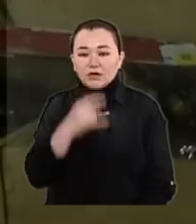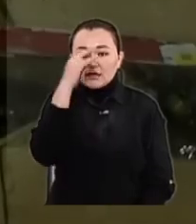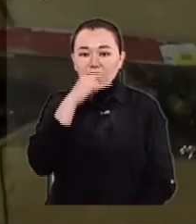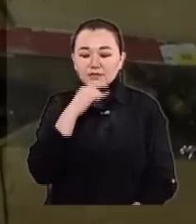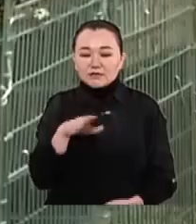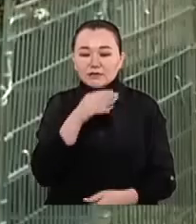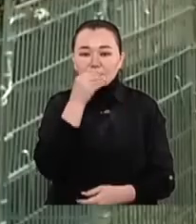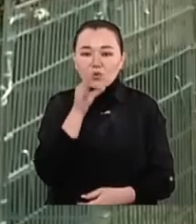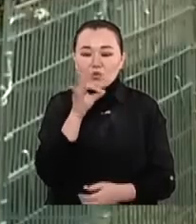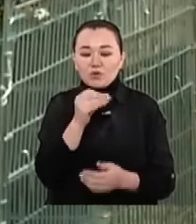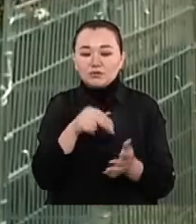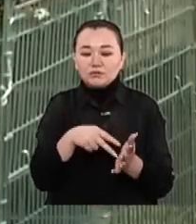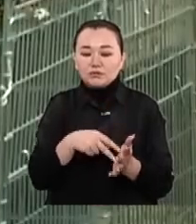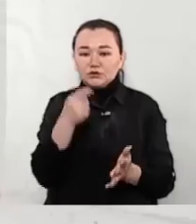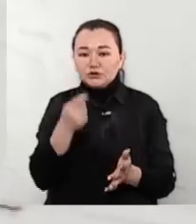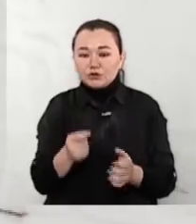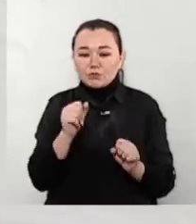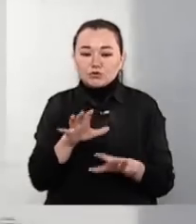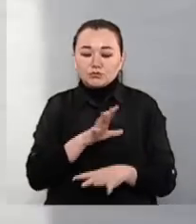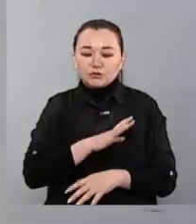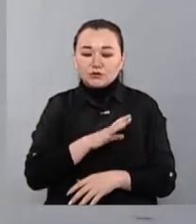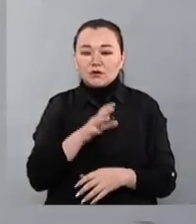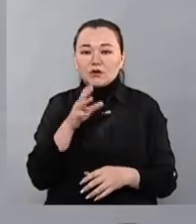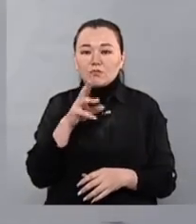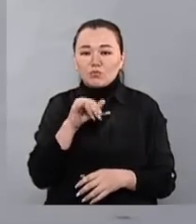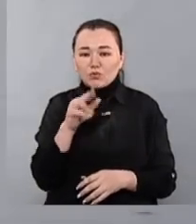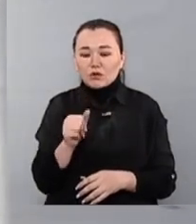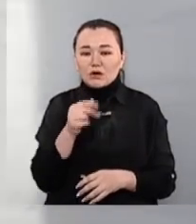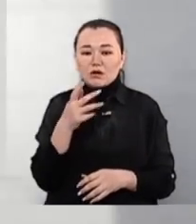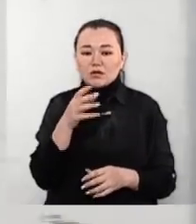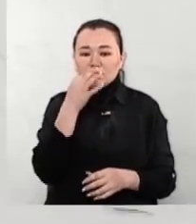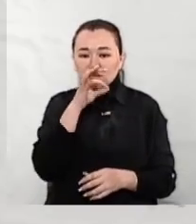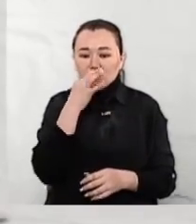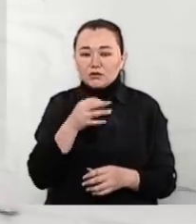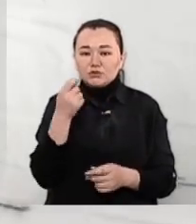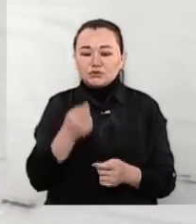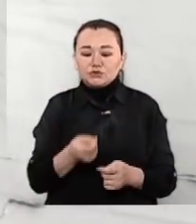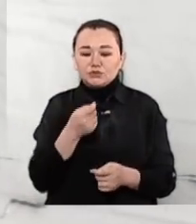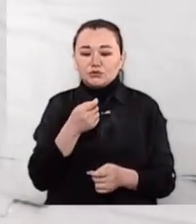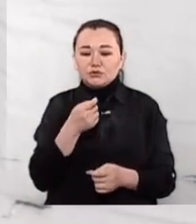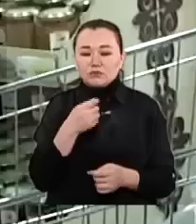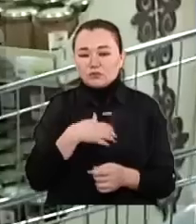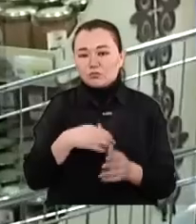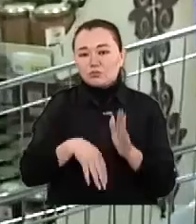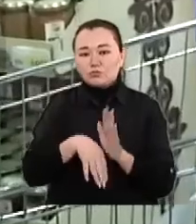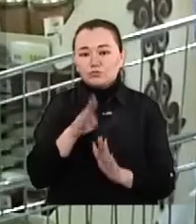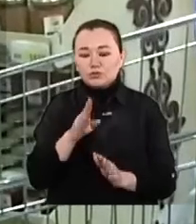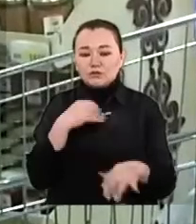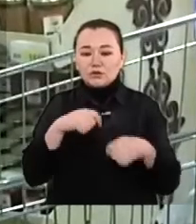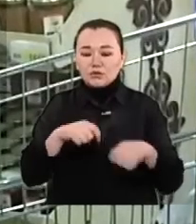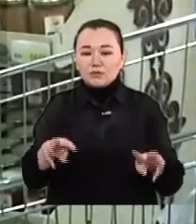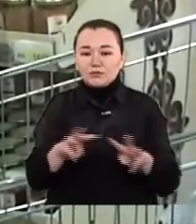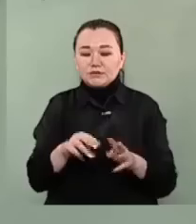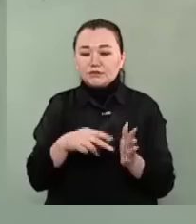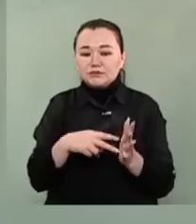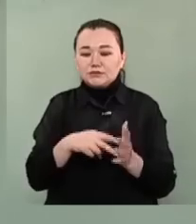Kazakistan'da azık tülük bağası arzandağı mümkün be? Onun da, maydın da arzandağın. Bizge jaksı koy. Sauda ministerinin